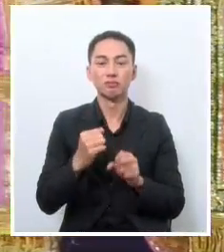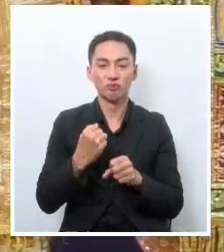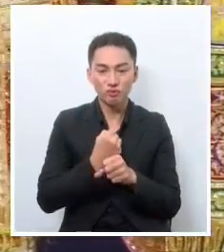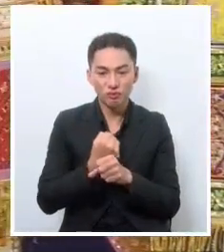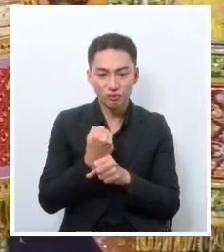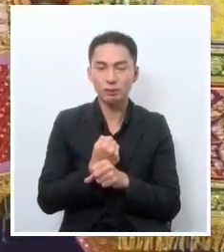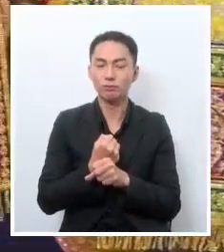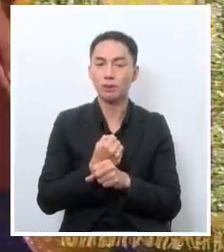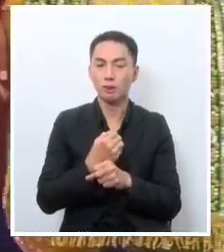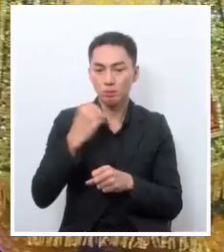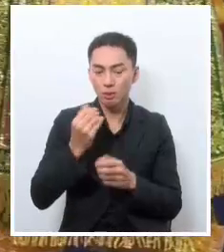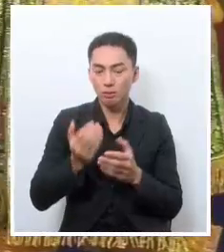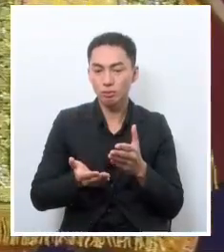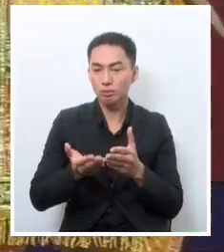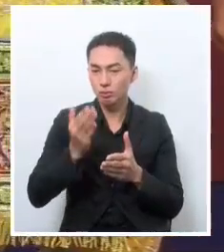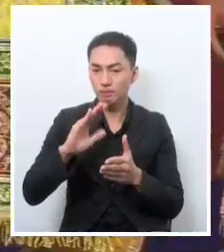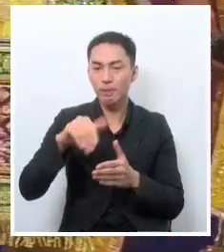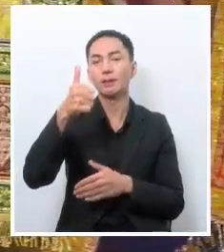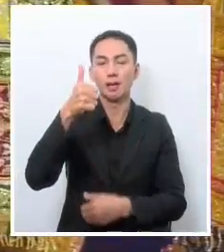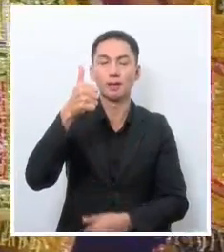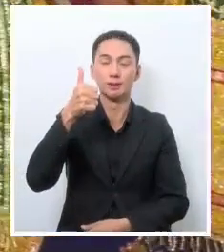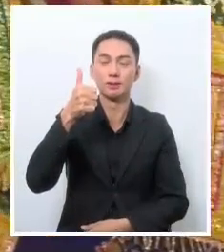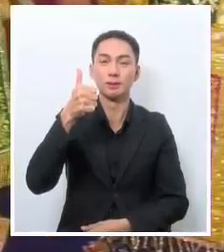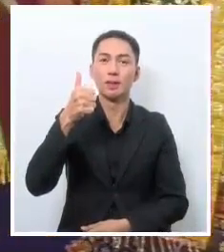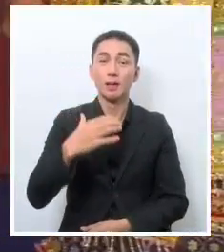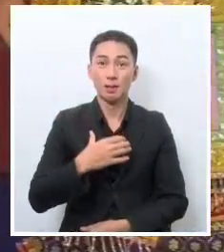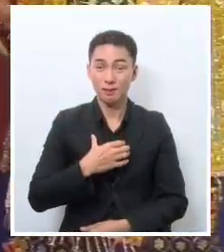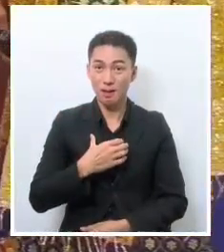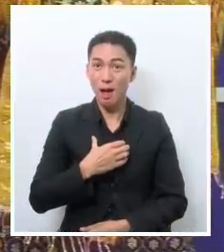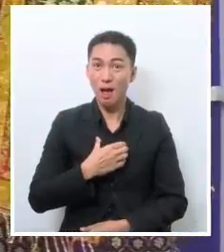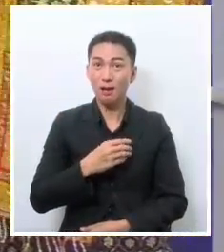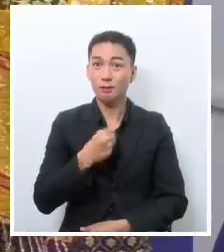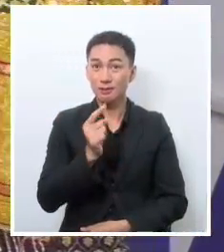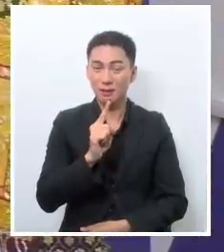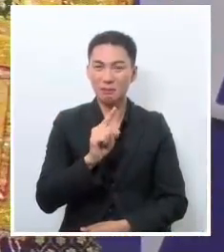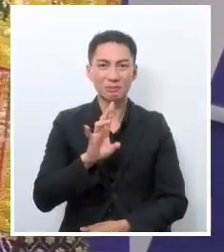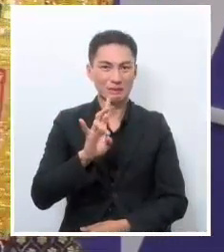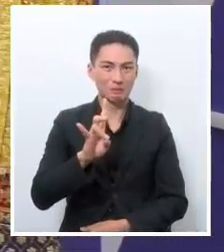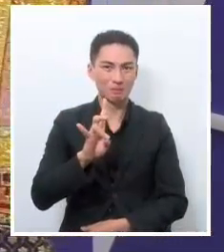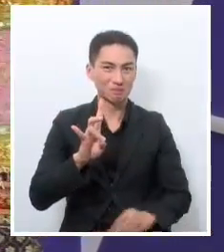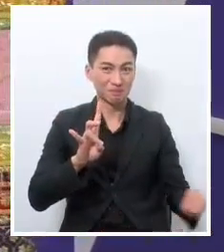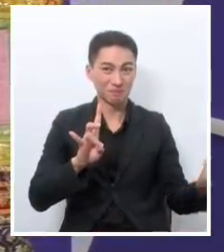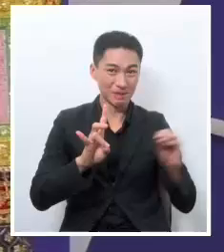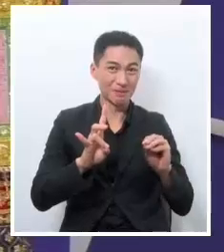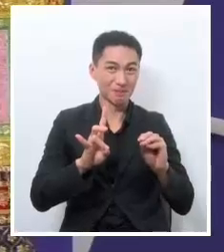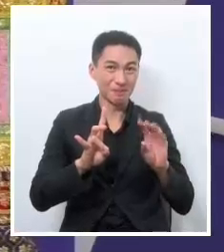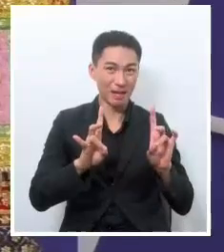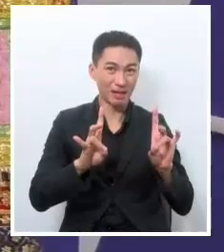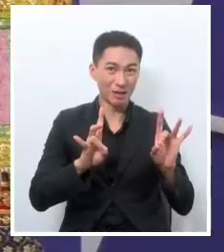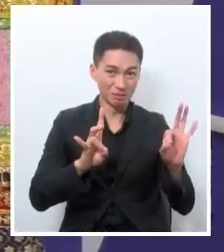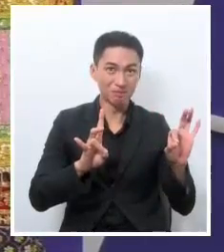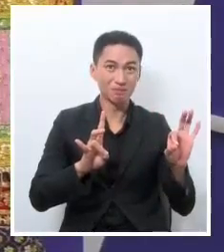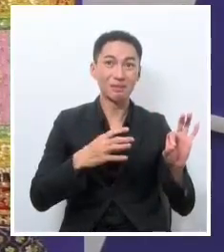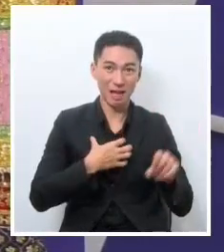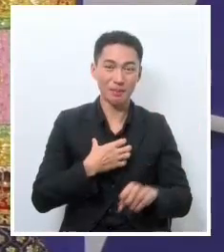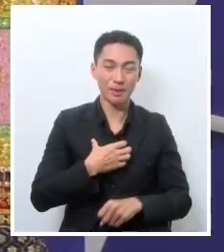เนี่ยประสบความสำเร็จแบบนี้อย่างแน่นอนเราอยากจะให้มีสมาชิกของเราเนี่ยมามากกว่า 7คนมั้ยสำหรับนักเรียนในสปถของเราเราอยากได้